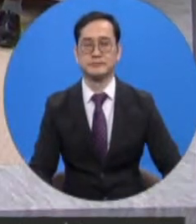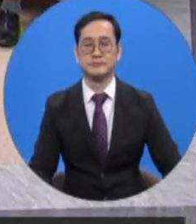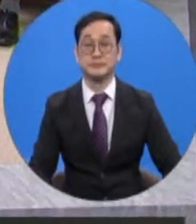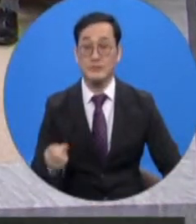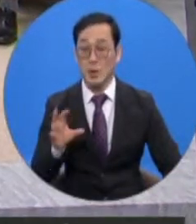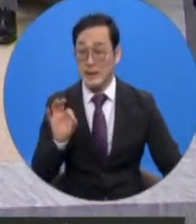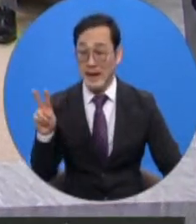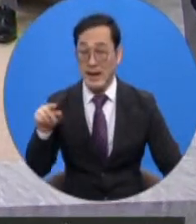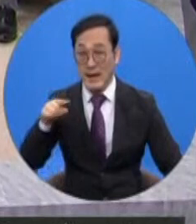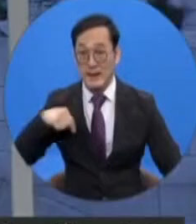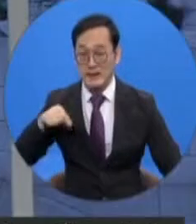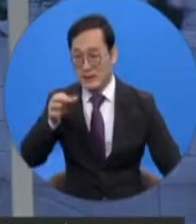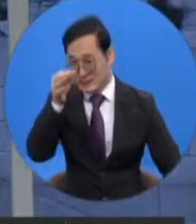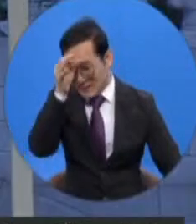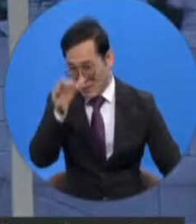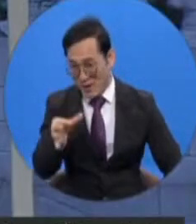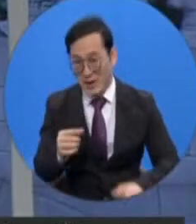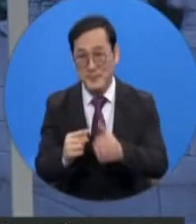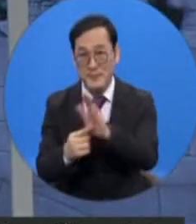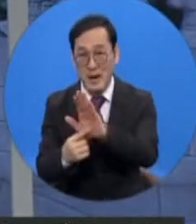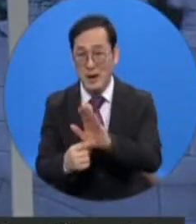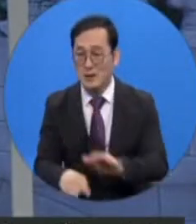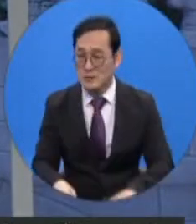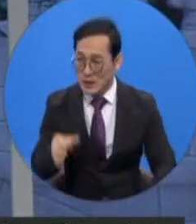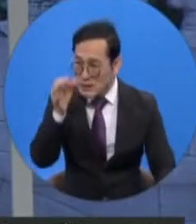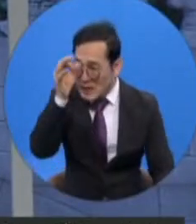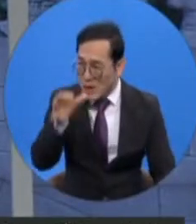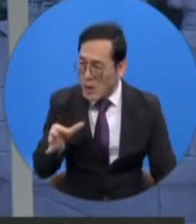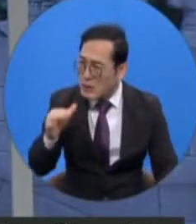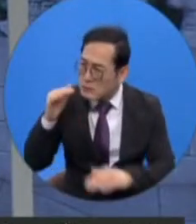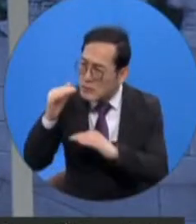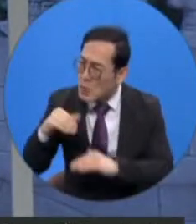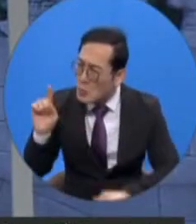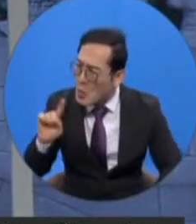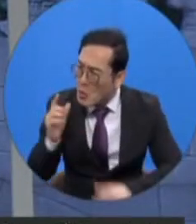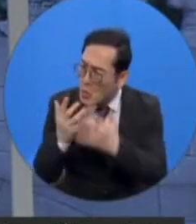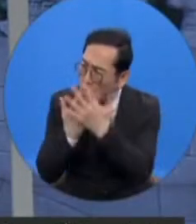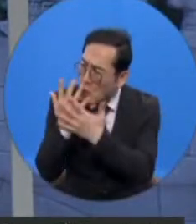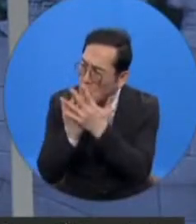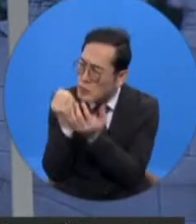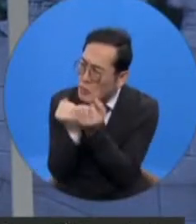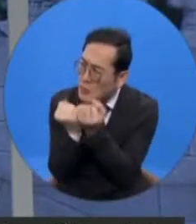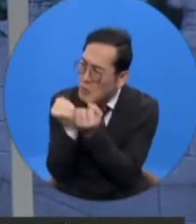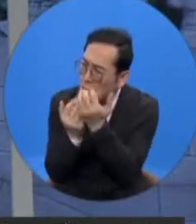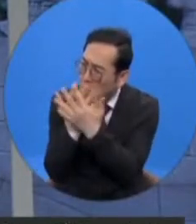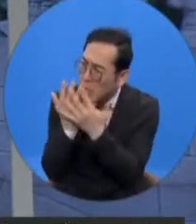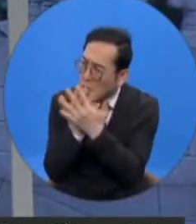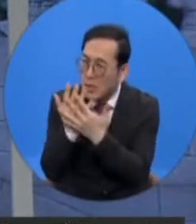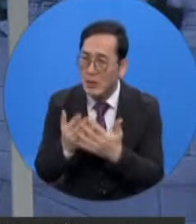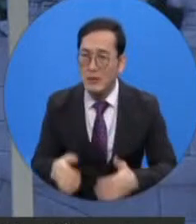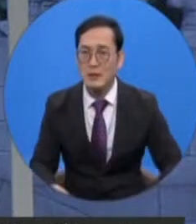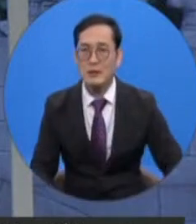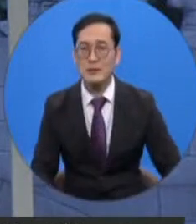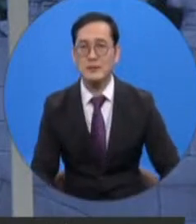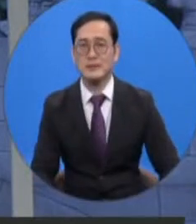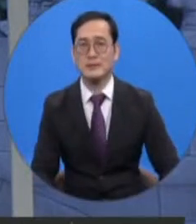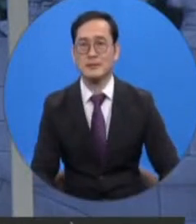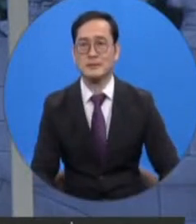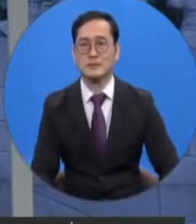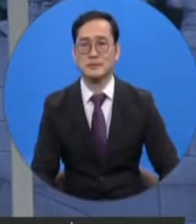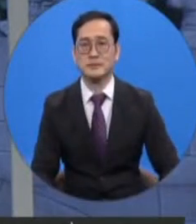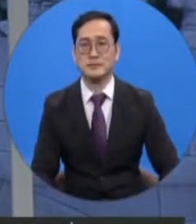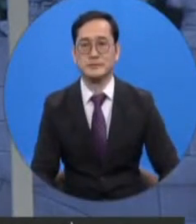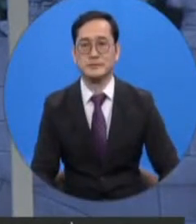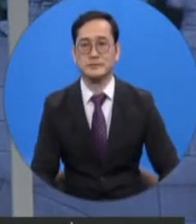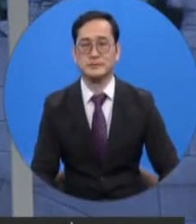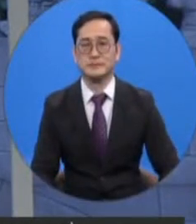지적이 사과는 했는데 뭐가 사실이고 뭐가 사실이 아닌지에 대해서 명확한 설명이 없다. 사실관계 확인조차 안 되는 것 아니냐라는 비판의